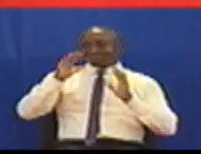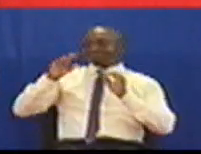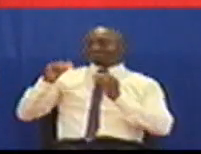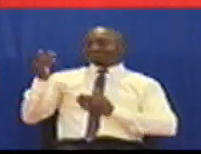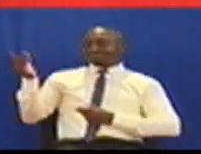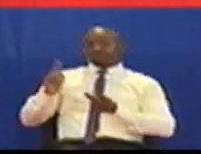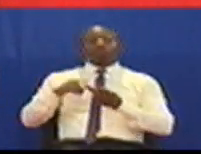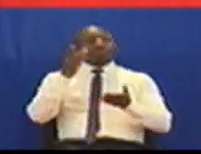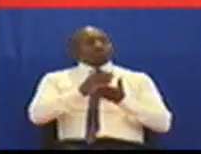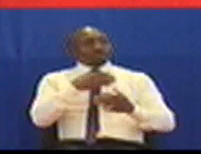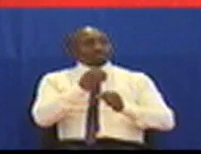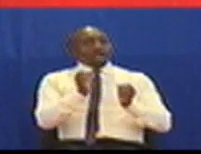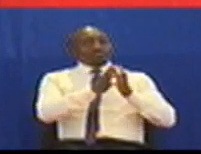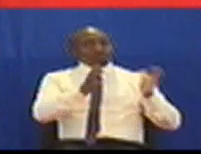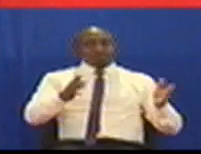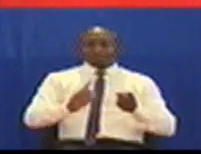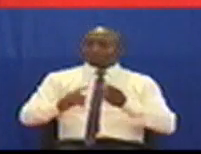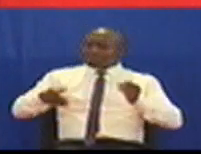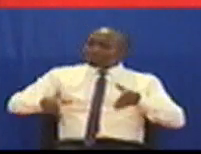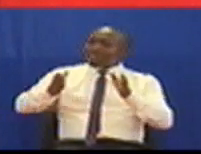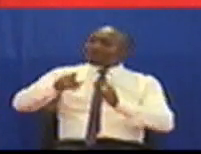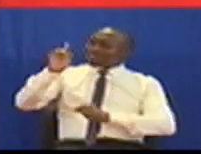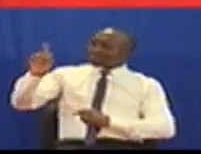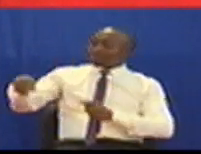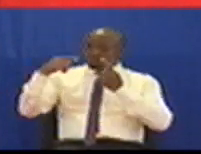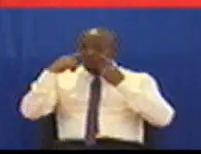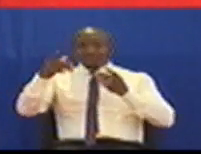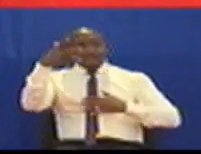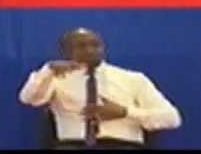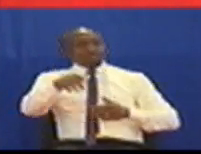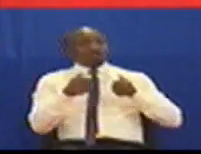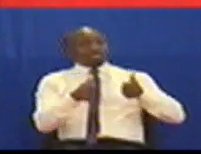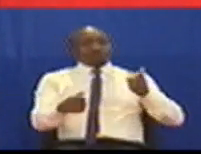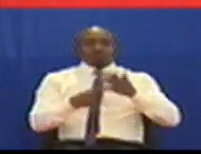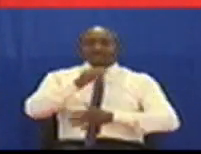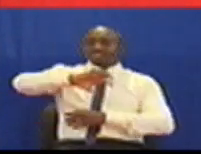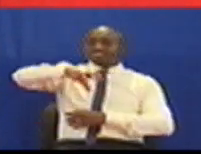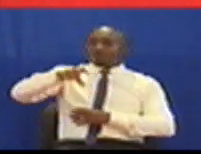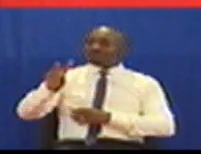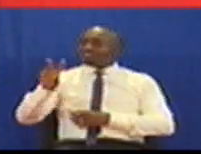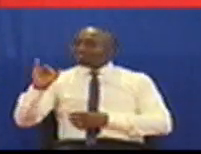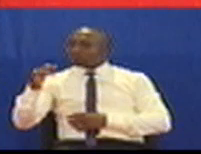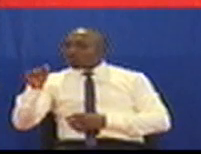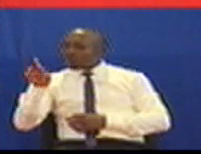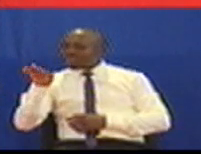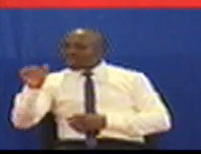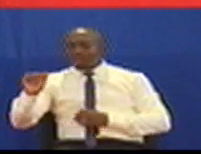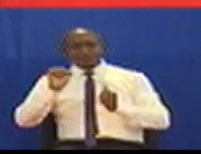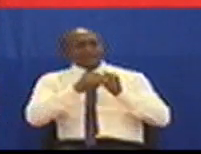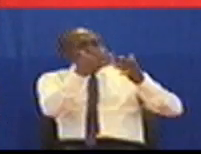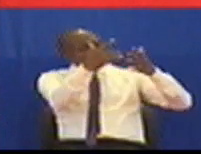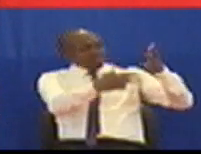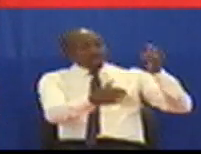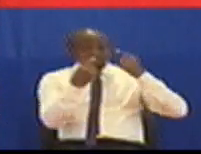Kwa kweli mmefanya kazi kubwa sana, barabara tumeziona. Maji tumetegemea kutoka Lake Victoria. Mambo mengi tumeyaona, lakini